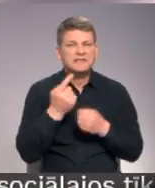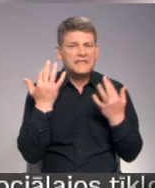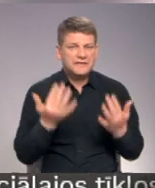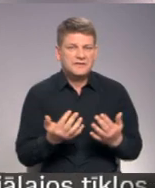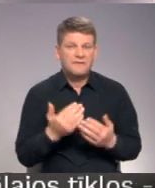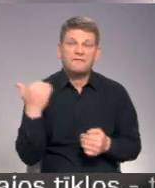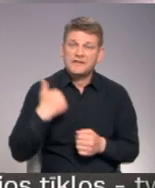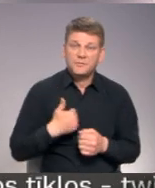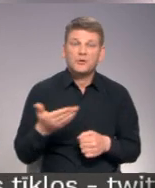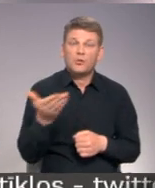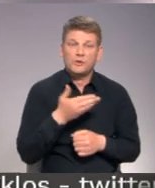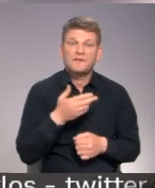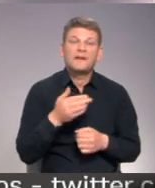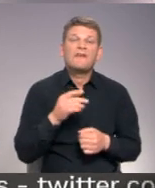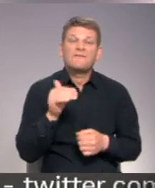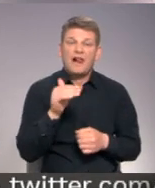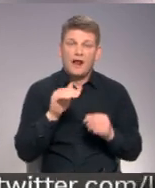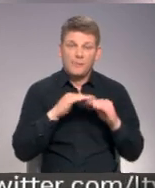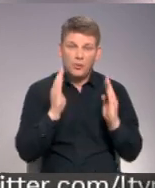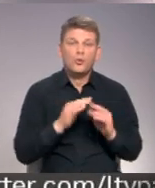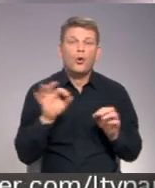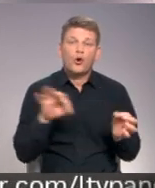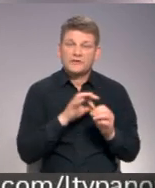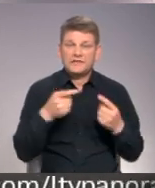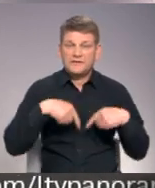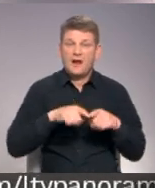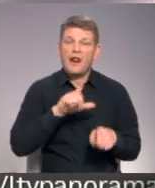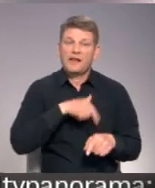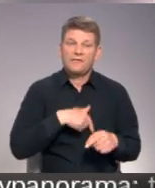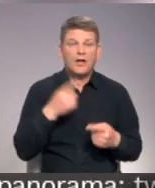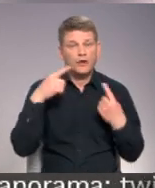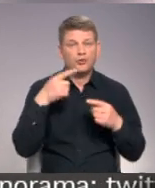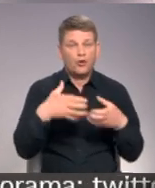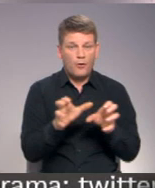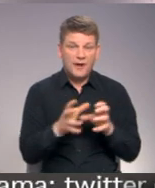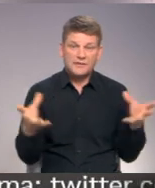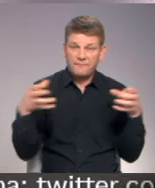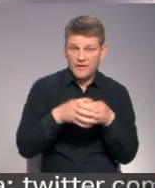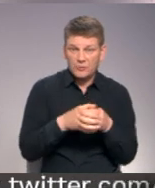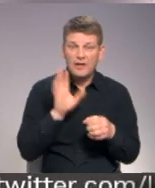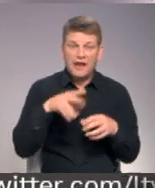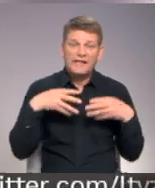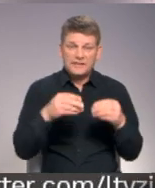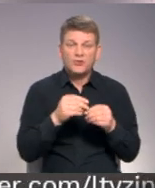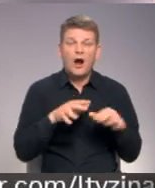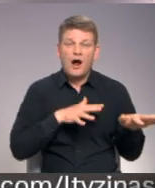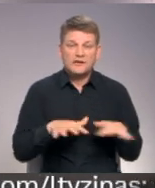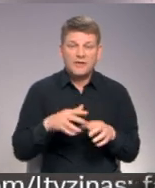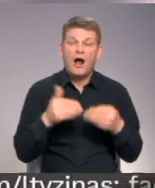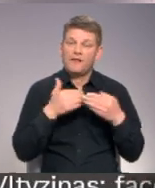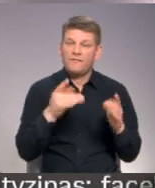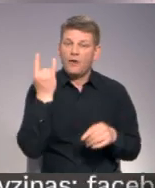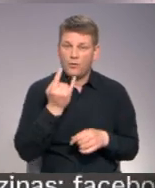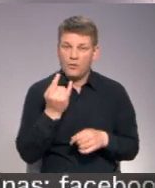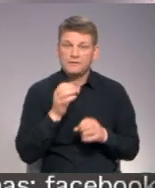risinājumu. Ventspilība, Kurzemes filharmonijas un koncentrāls Latvija radošās komandas apvienojās, lai īstenot akciju Atver